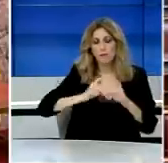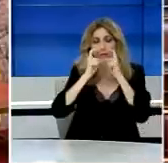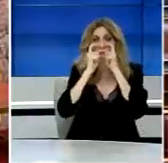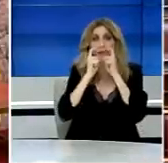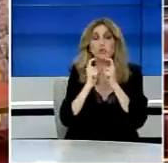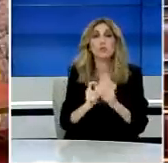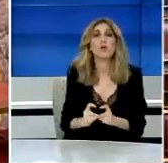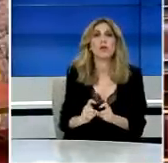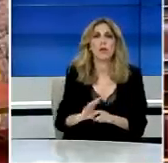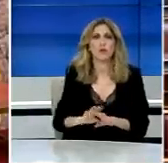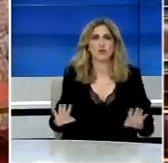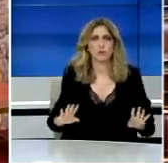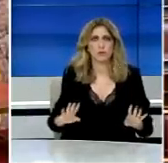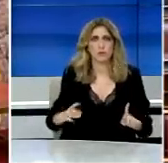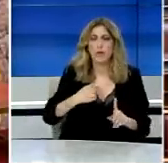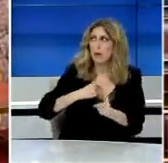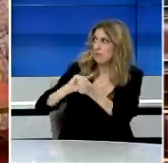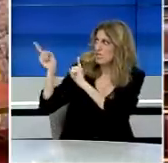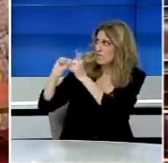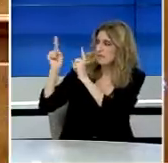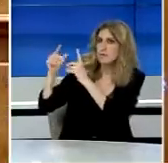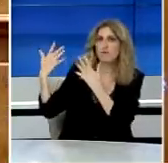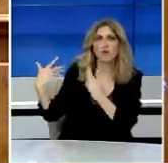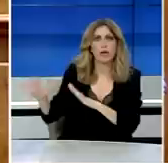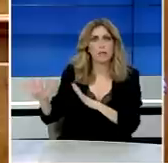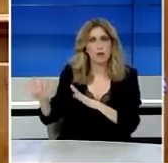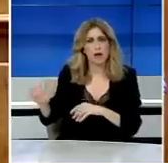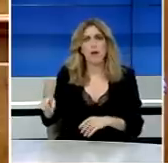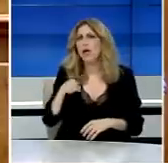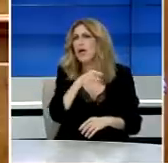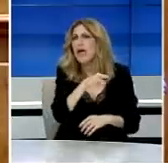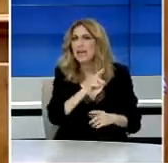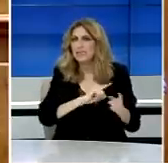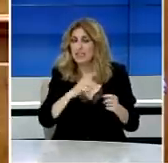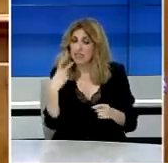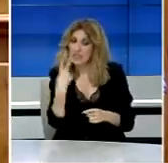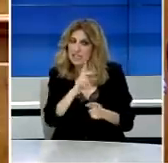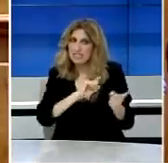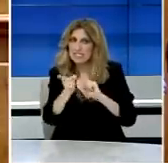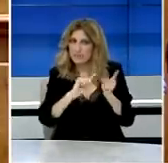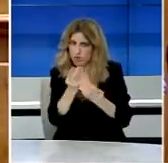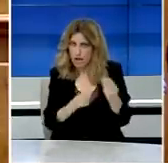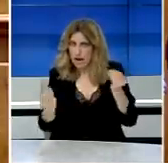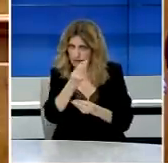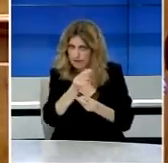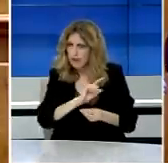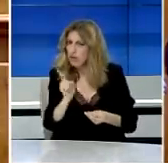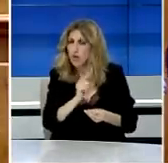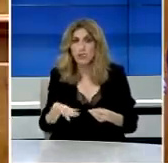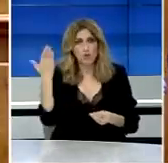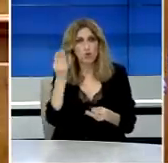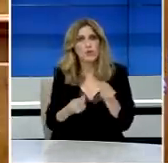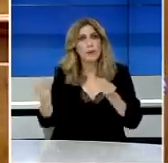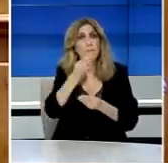υποχρέωση έναντι μια συμφωνία. Εσείς δεν είχατε καλύτερη σε ό,τι αφορά το πρωτογενές πλεόνασμα, μεγαλύτερο είχατε συμφωνήσει με τον κύριο